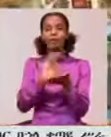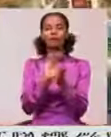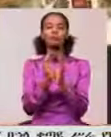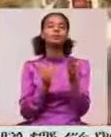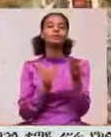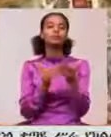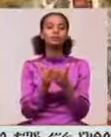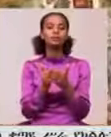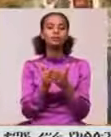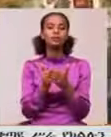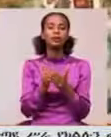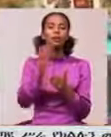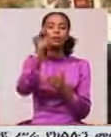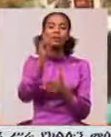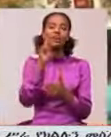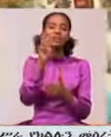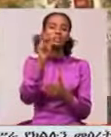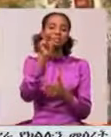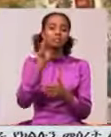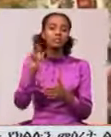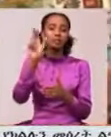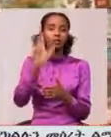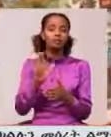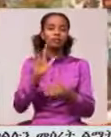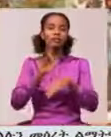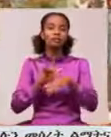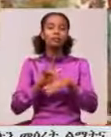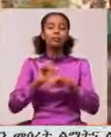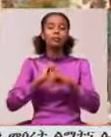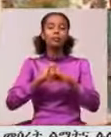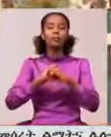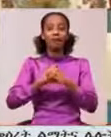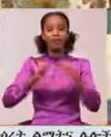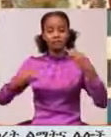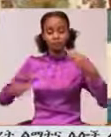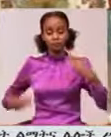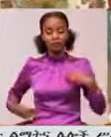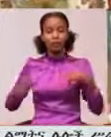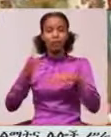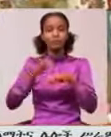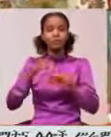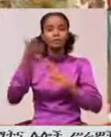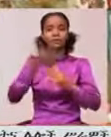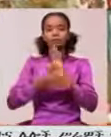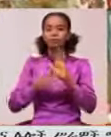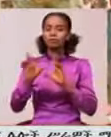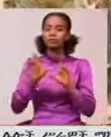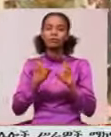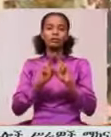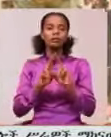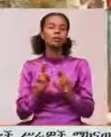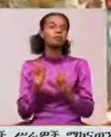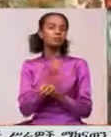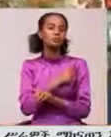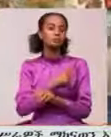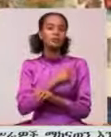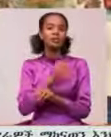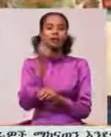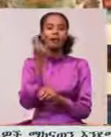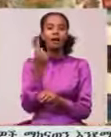ድረስ። ማይክድራ ላይ መከላከያ ሰራዊት ላይ የተፈጸመው ድርጊት በጣም የሚያሳዝን